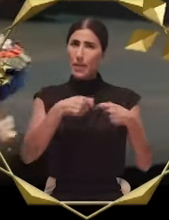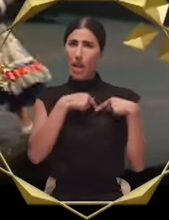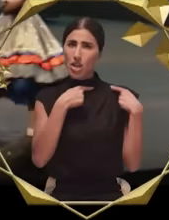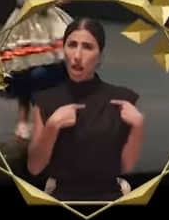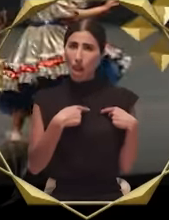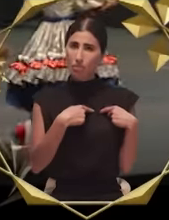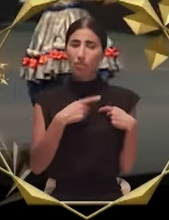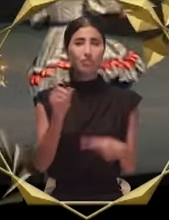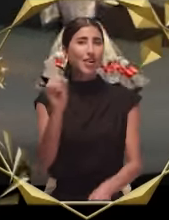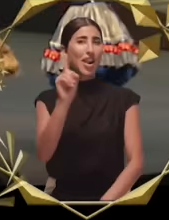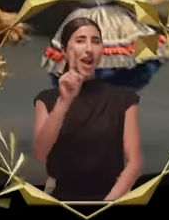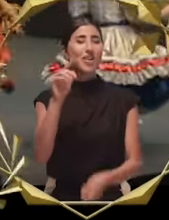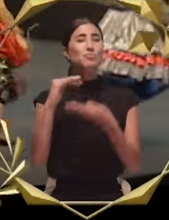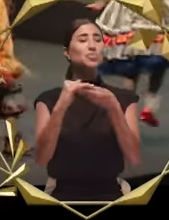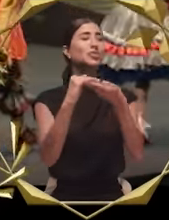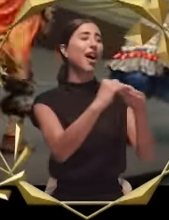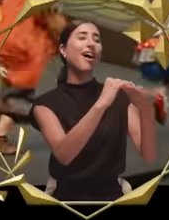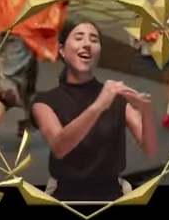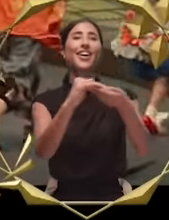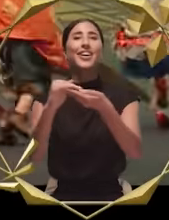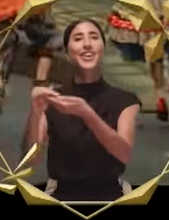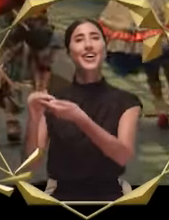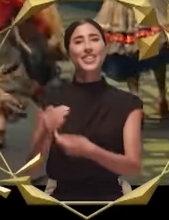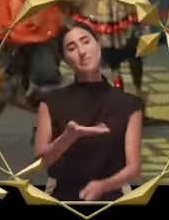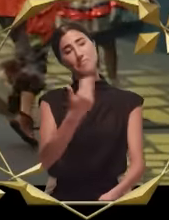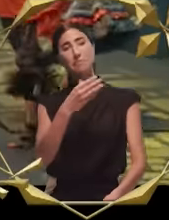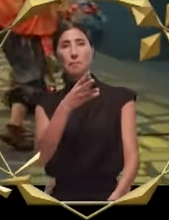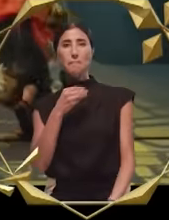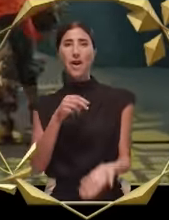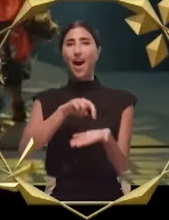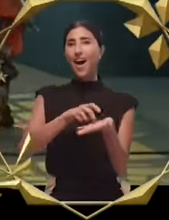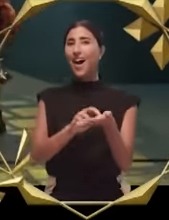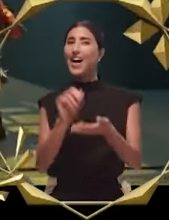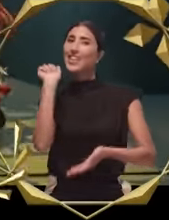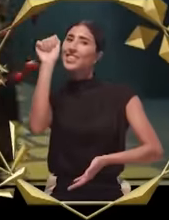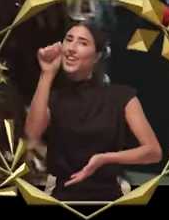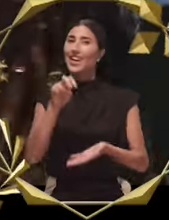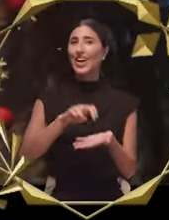الأسواق خطوة طق خطوة طاق من هنا إلى ساحر وقوى